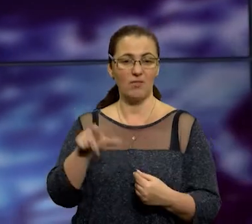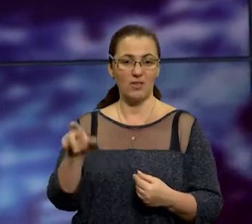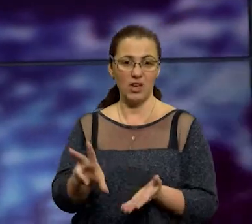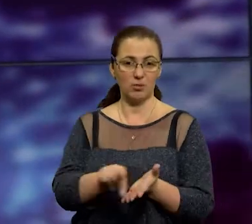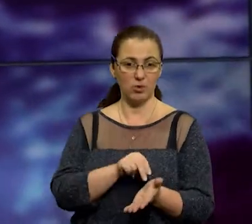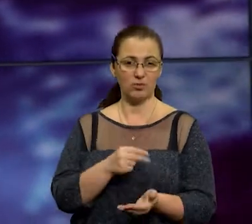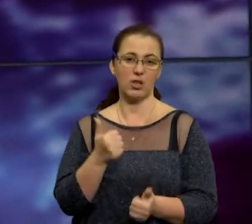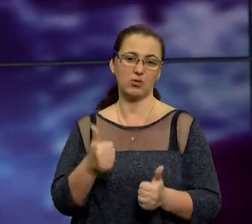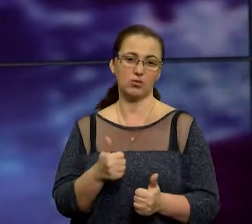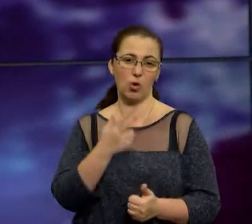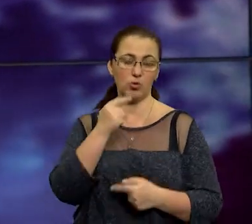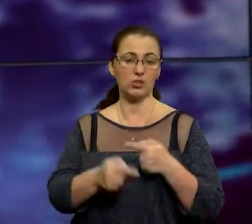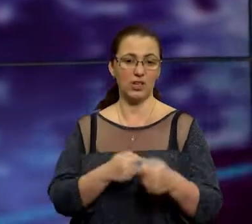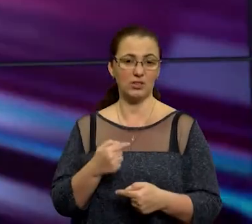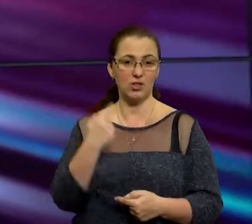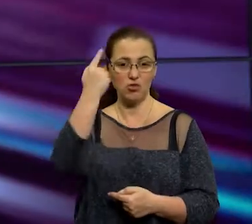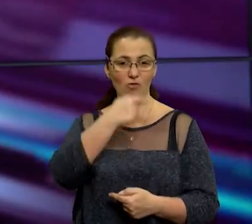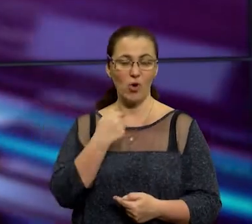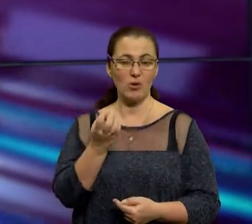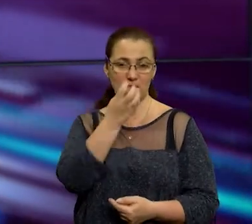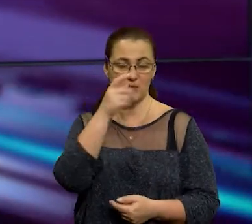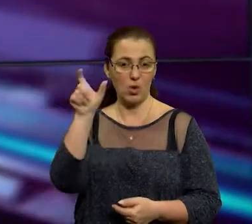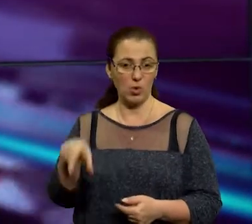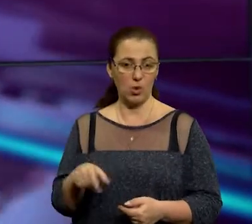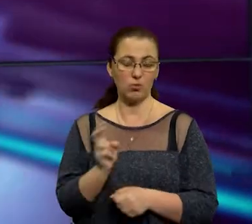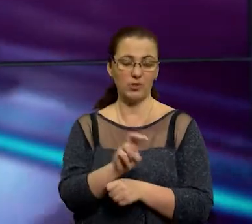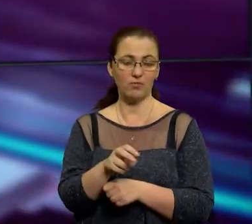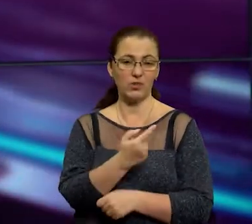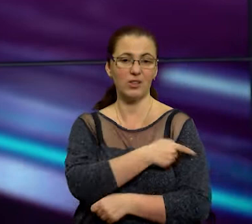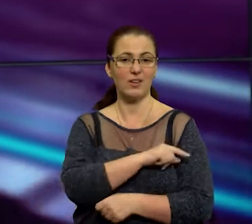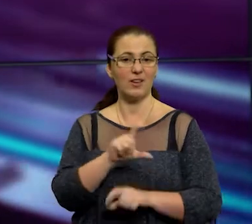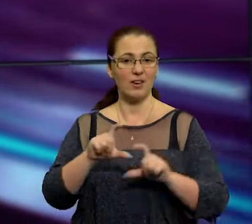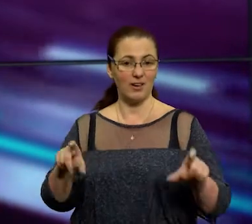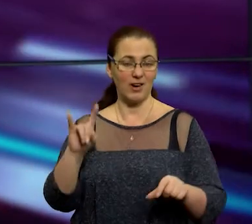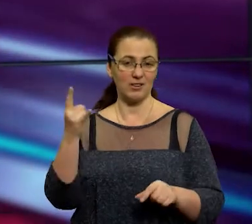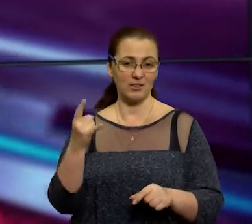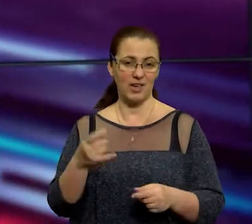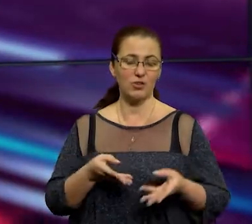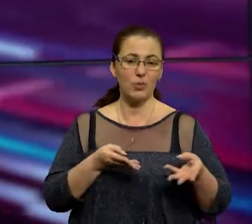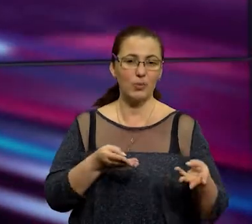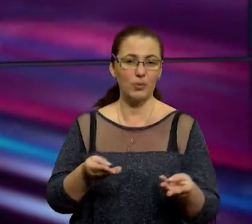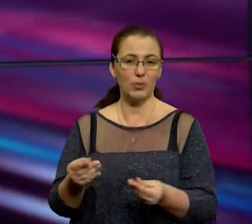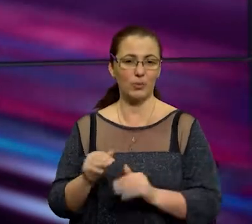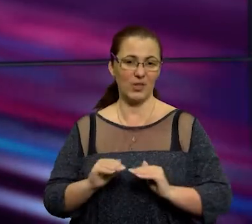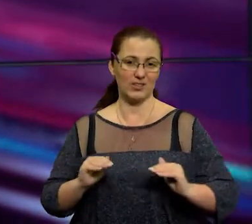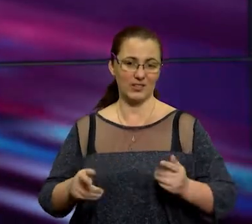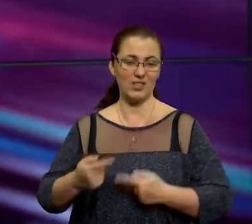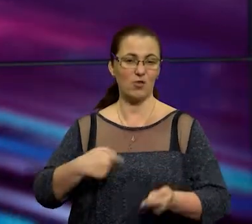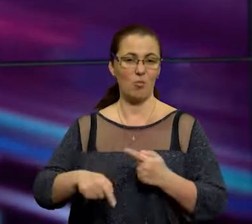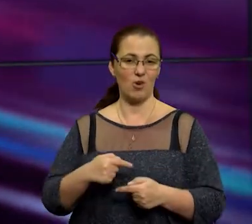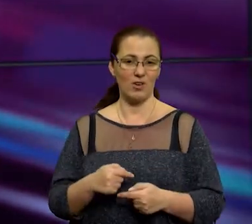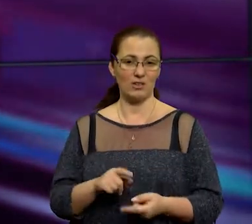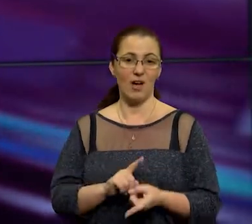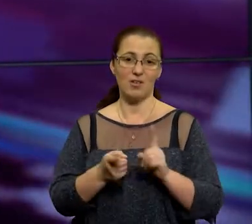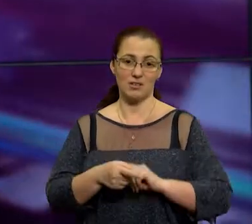добру традицію. В образі клоунів люди відвідують дитячі лікарні і намагаються повернути у палати дитинство. Стати волонтером може